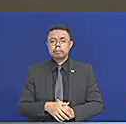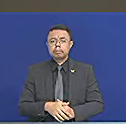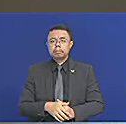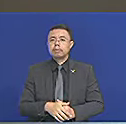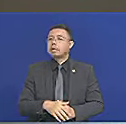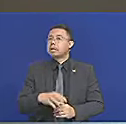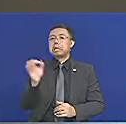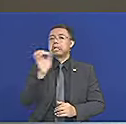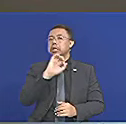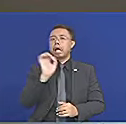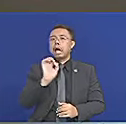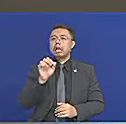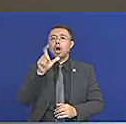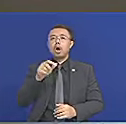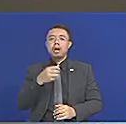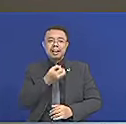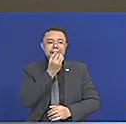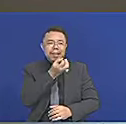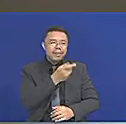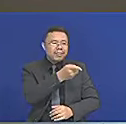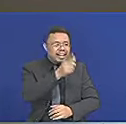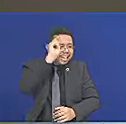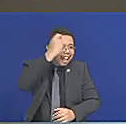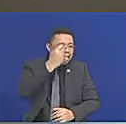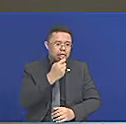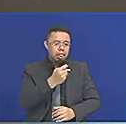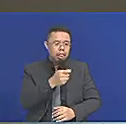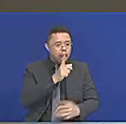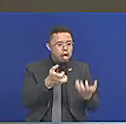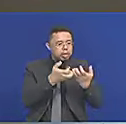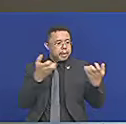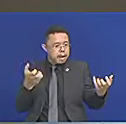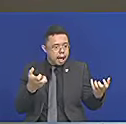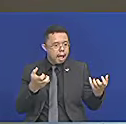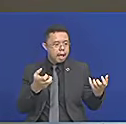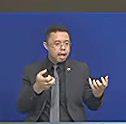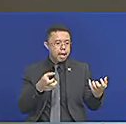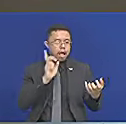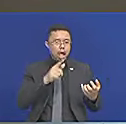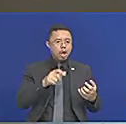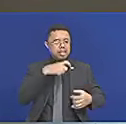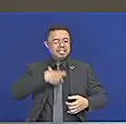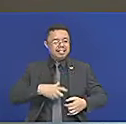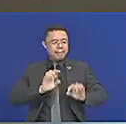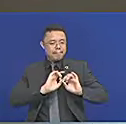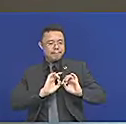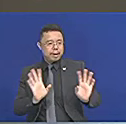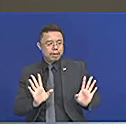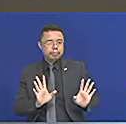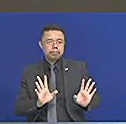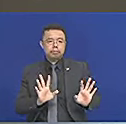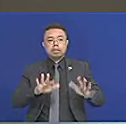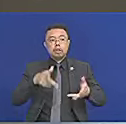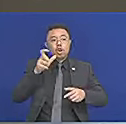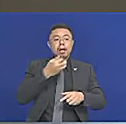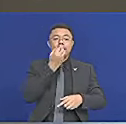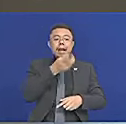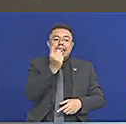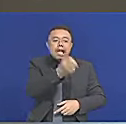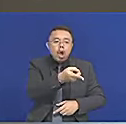Dan tidak ada yang mengingatkan atau kurang berani mengingatkan atau entah faktor apa